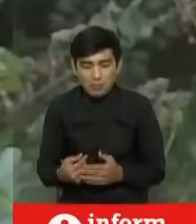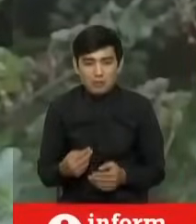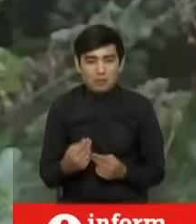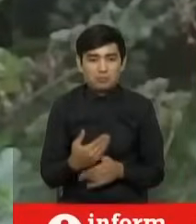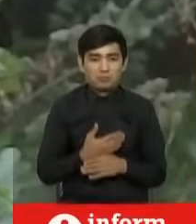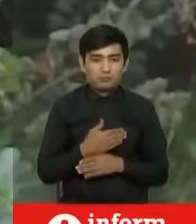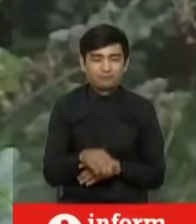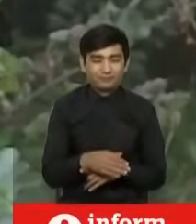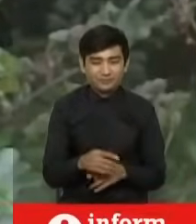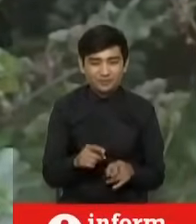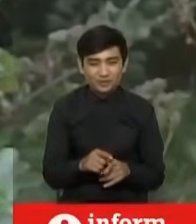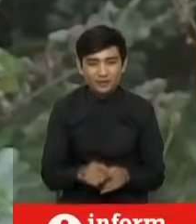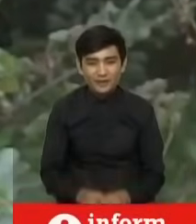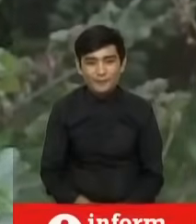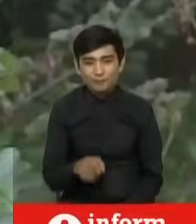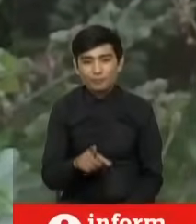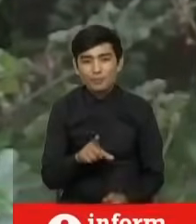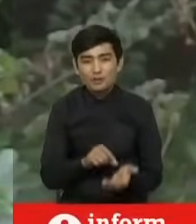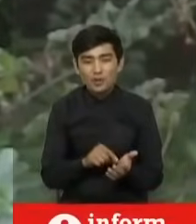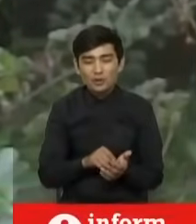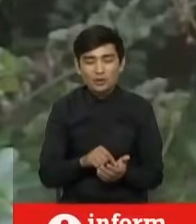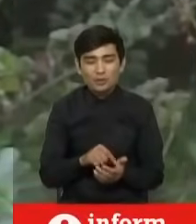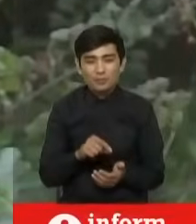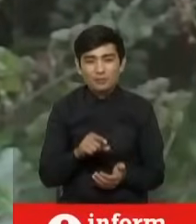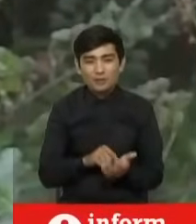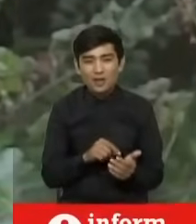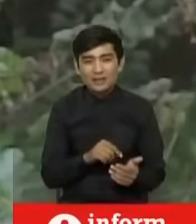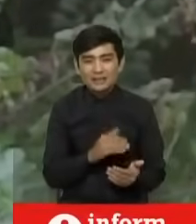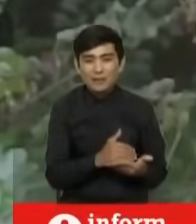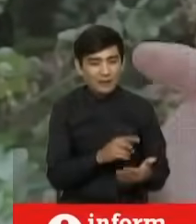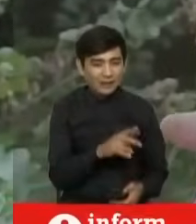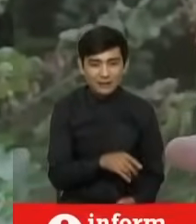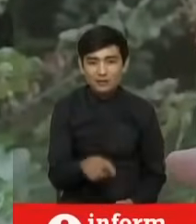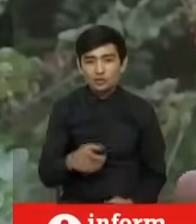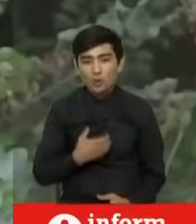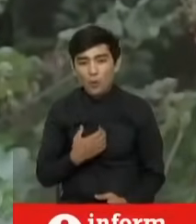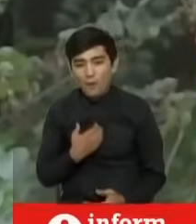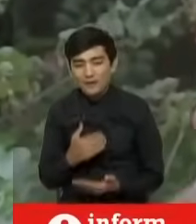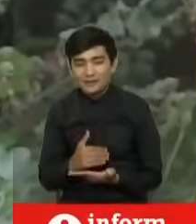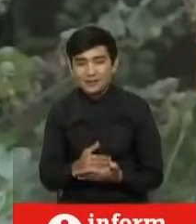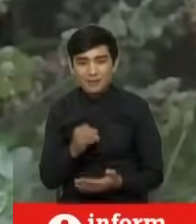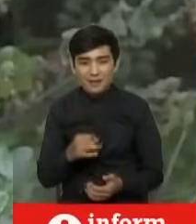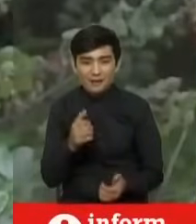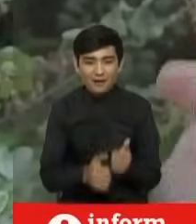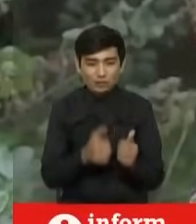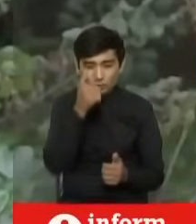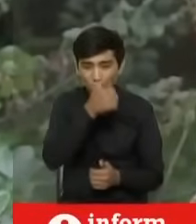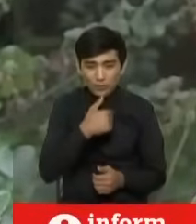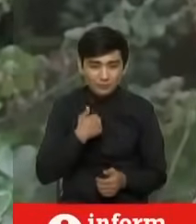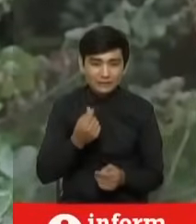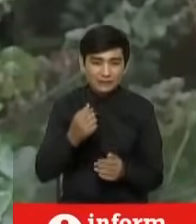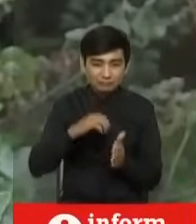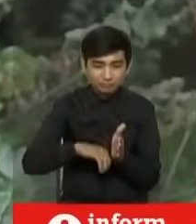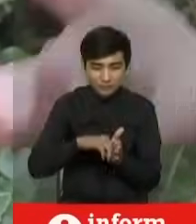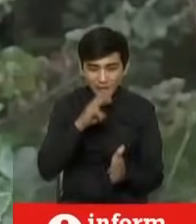это не пенсионная система, это страхование. То есть страхование в чистом виде. Да, я ежегодно плачу какую-то сумму,